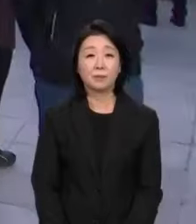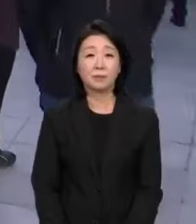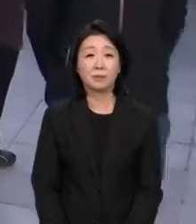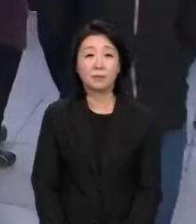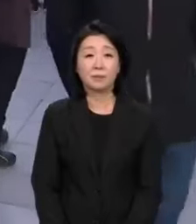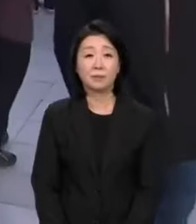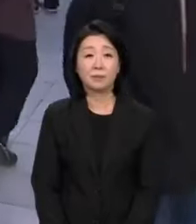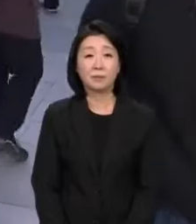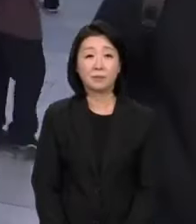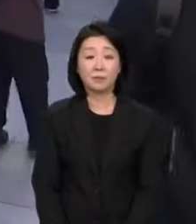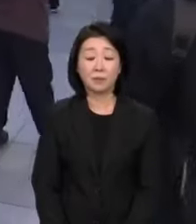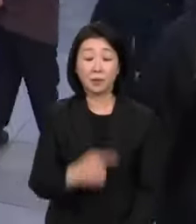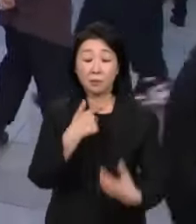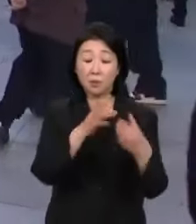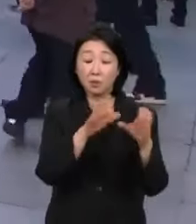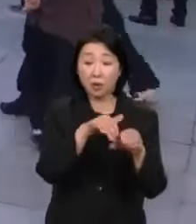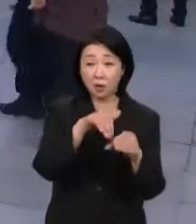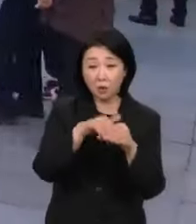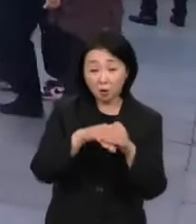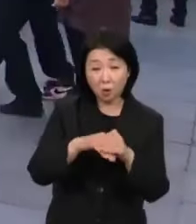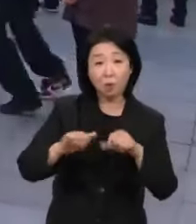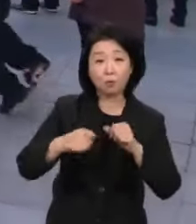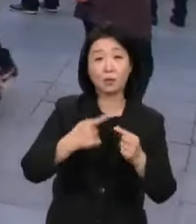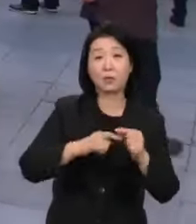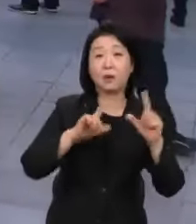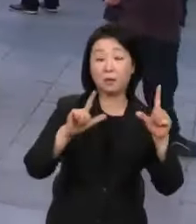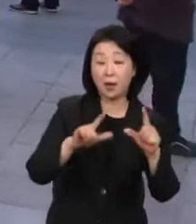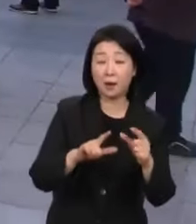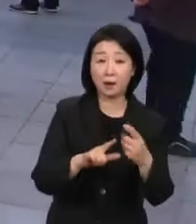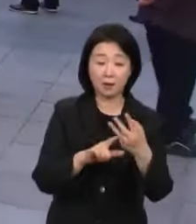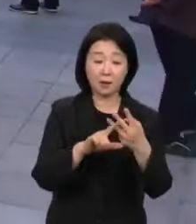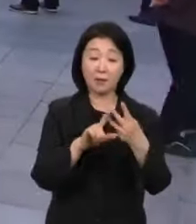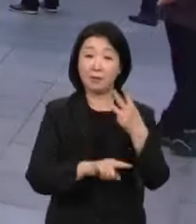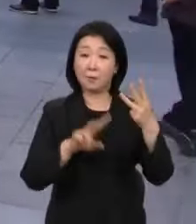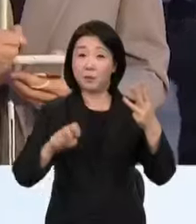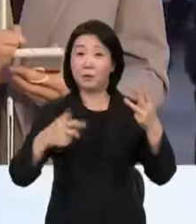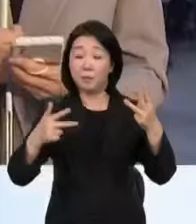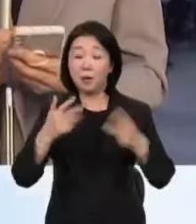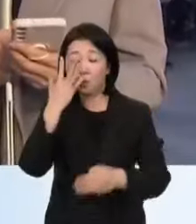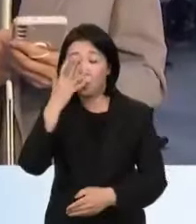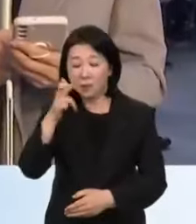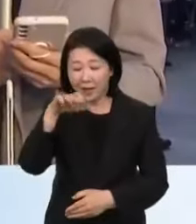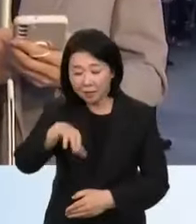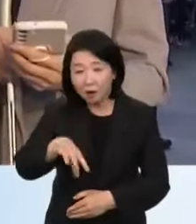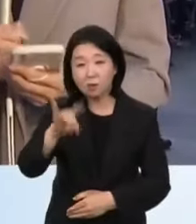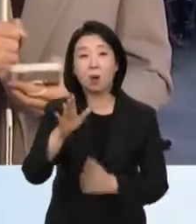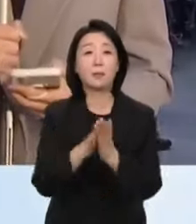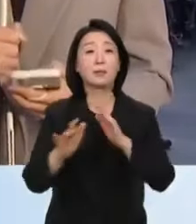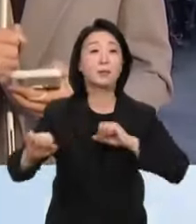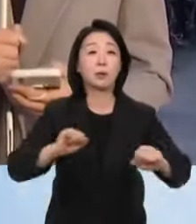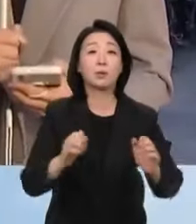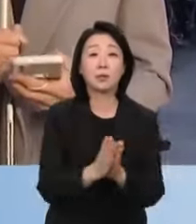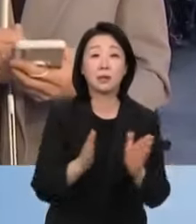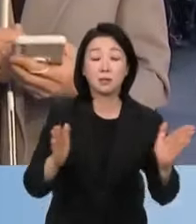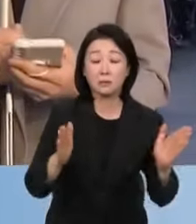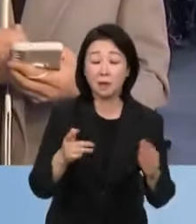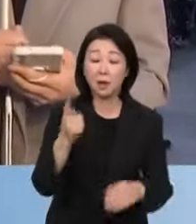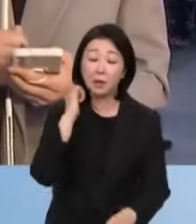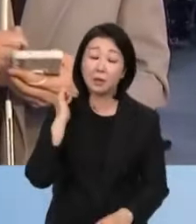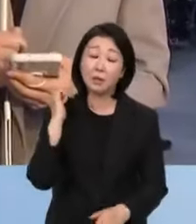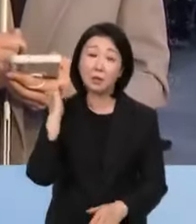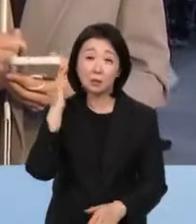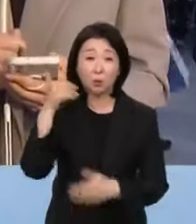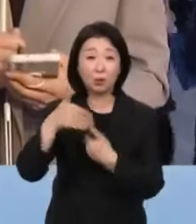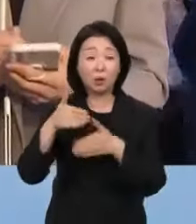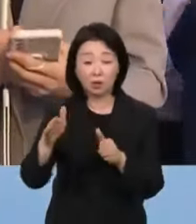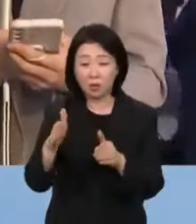그렇습니다. 민주당은 선거운동 첫날인 지난달 28일에도 용산역에서 출정식을 열었습니다. 대통령실이 있는 용산에서